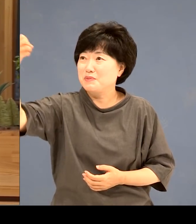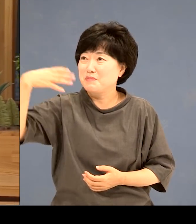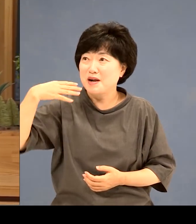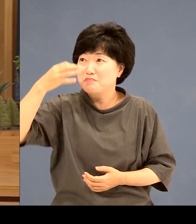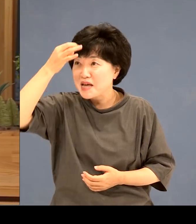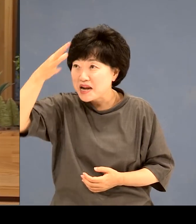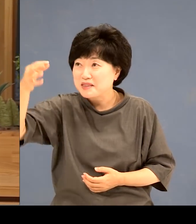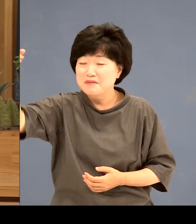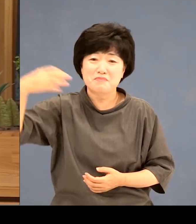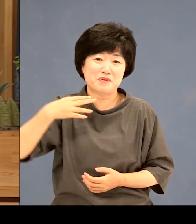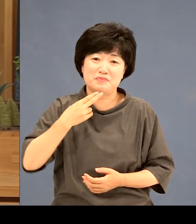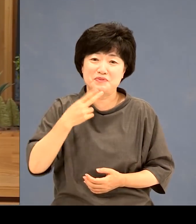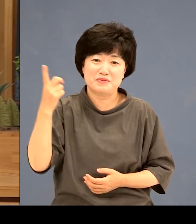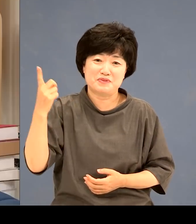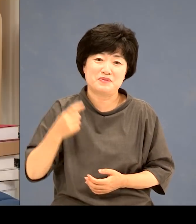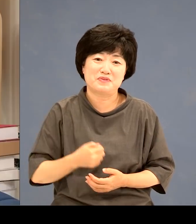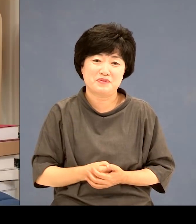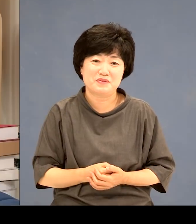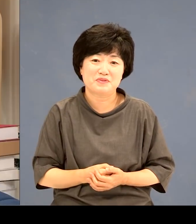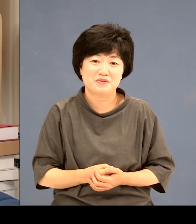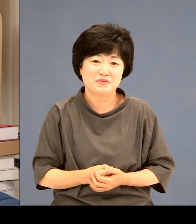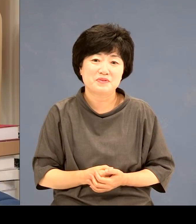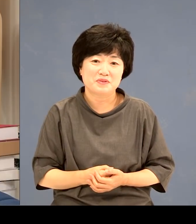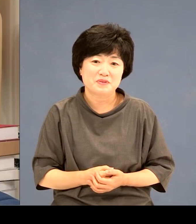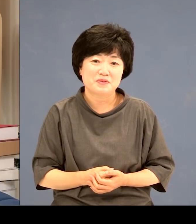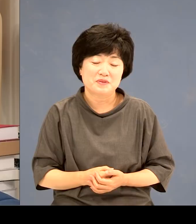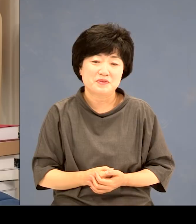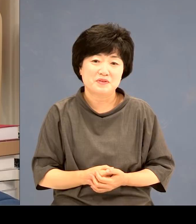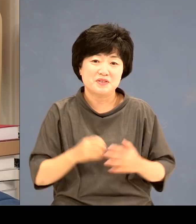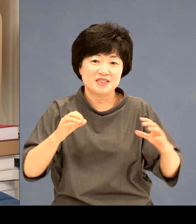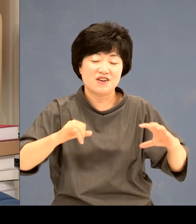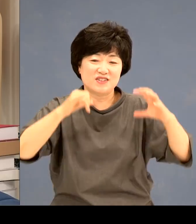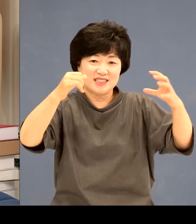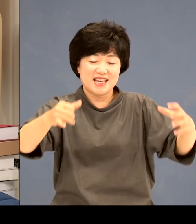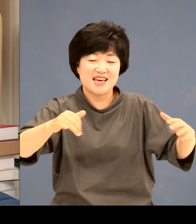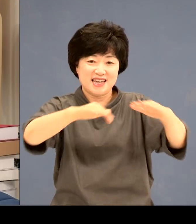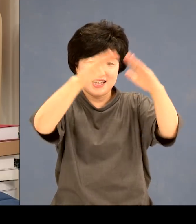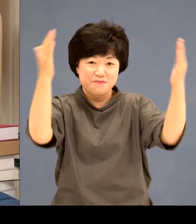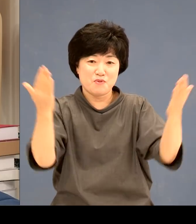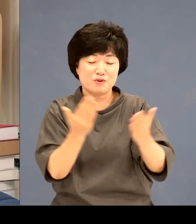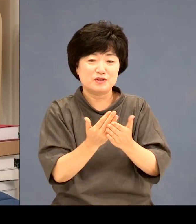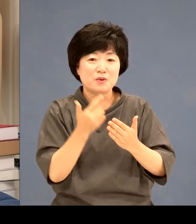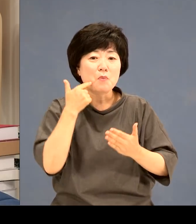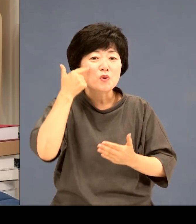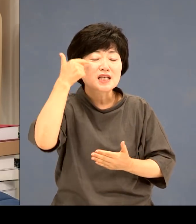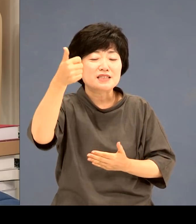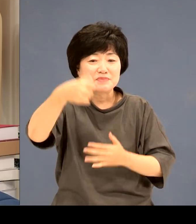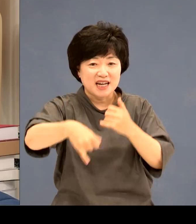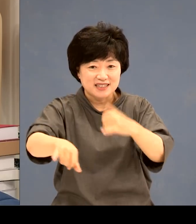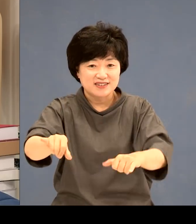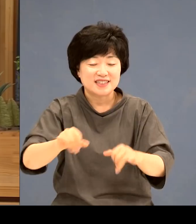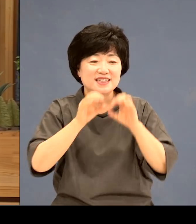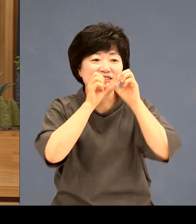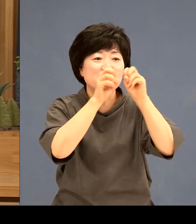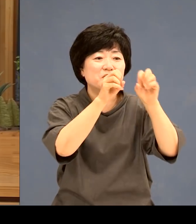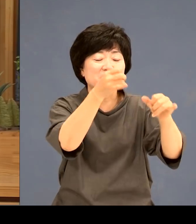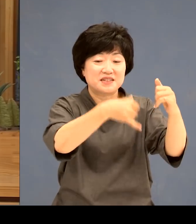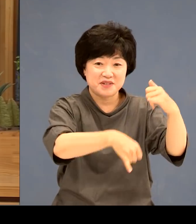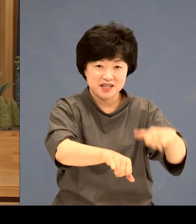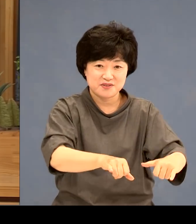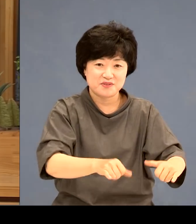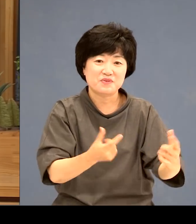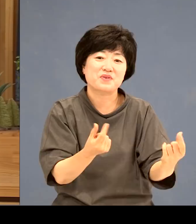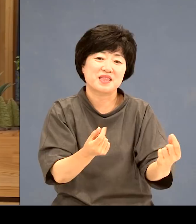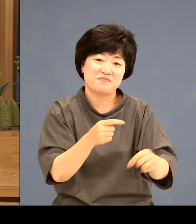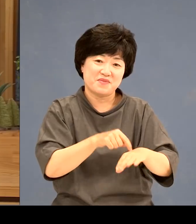우리 아버지도 한 번도 그런 말씀을 안 해주셨던 것 같아요. 저희 아버지도 네. 아마 전 세계 모든 목회자분들, 선교사님들 다